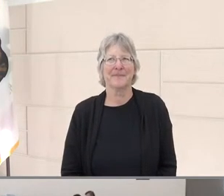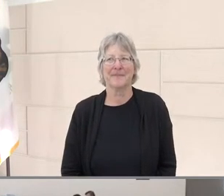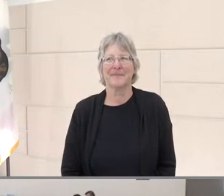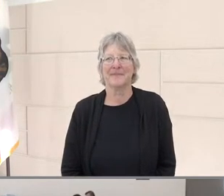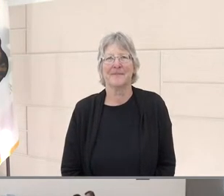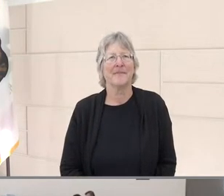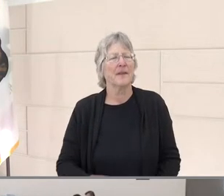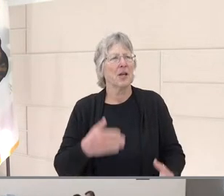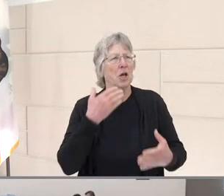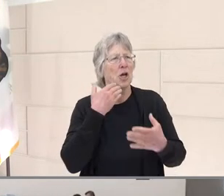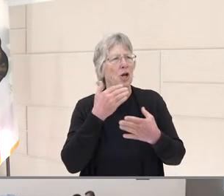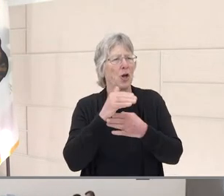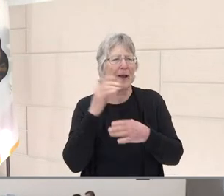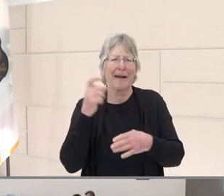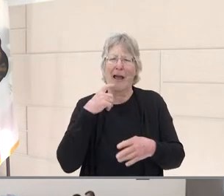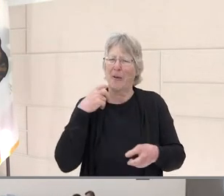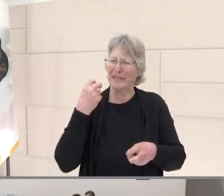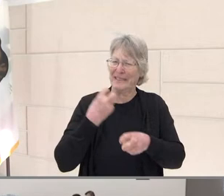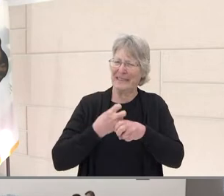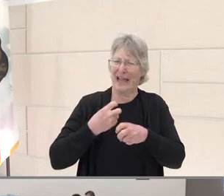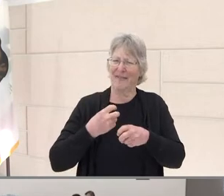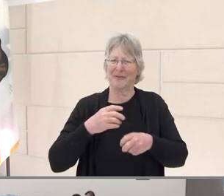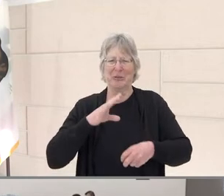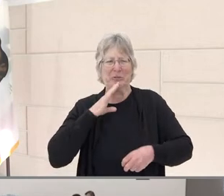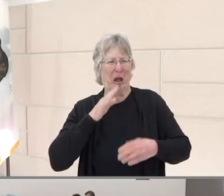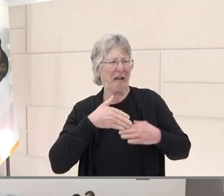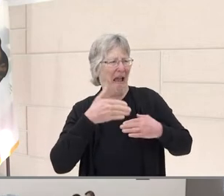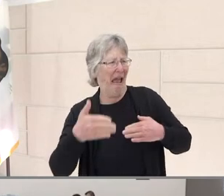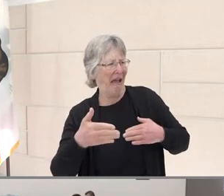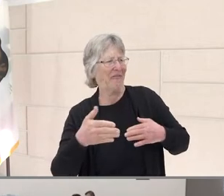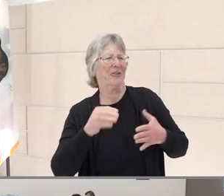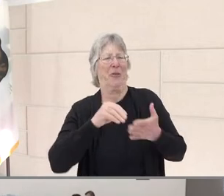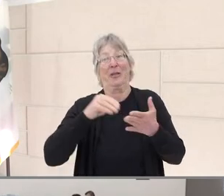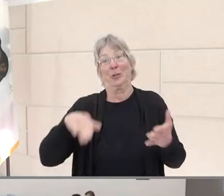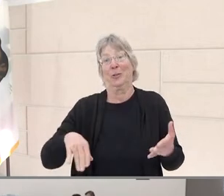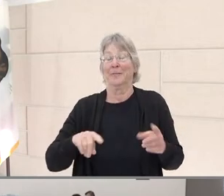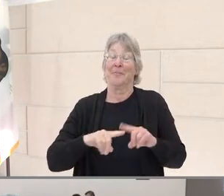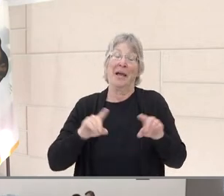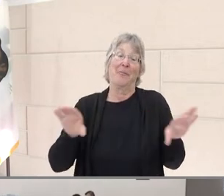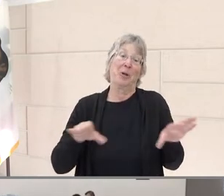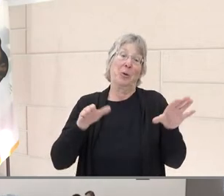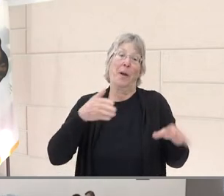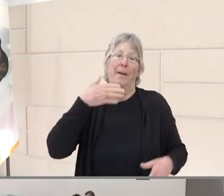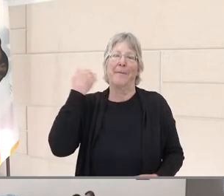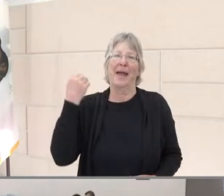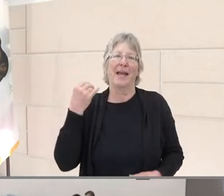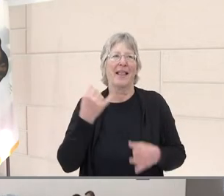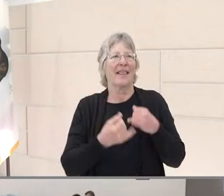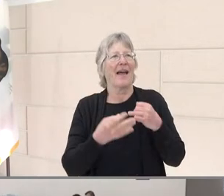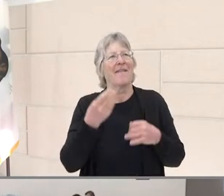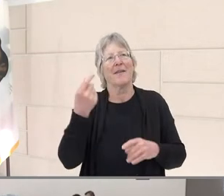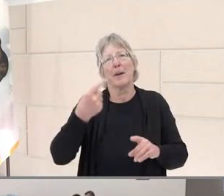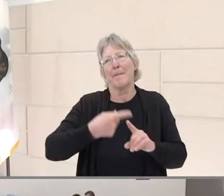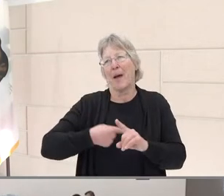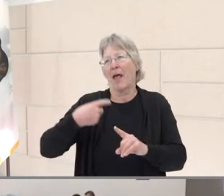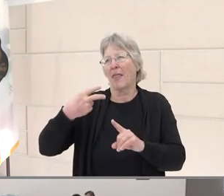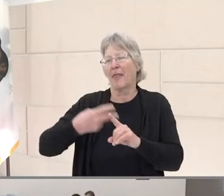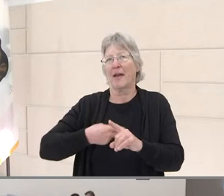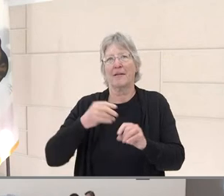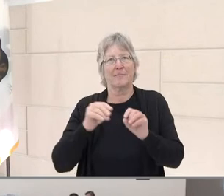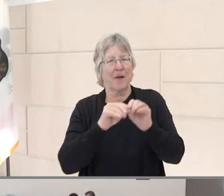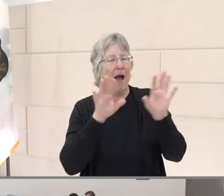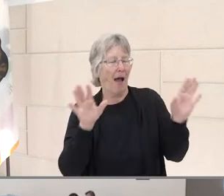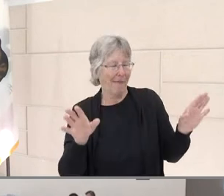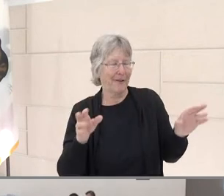លែងនេះសូមជម្រាបសួរវាជារឿងលំបាកមួយដែលយើងតាមដានសោះក្នុងរយៈពេ